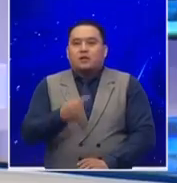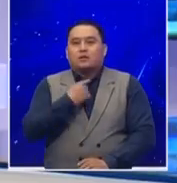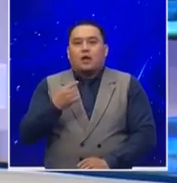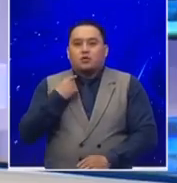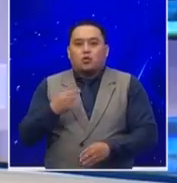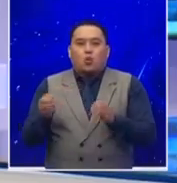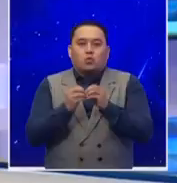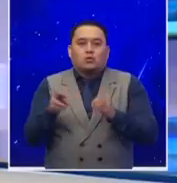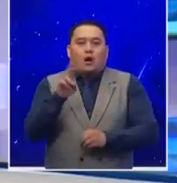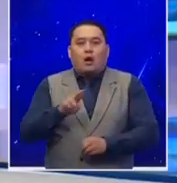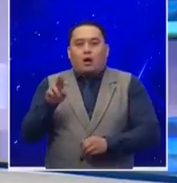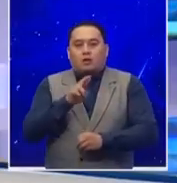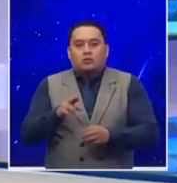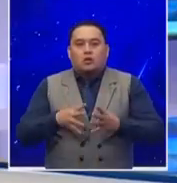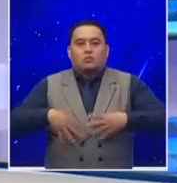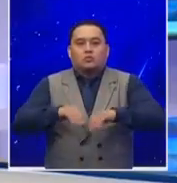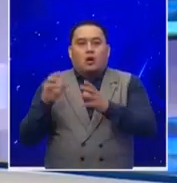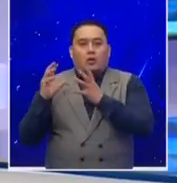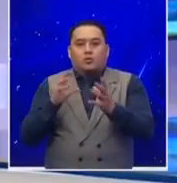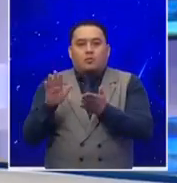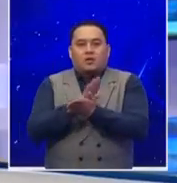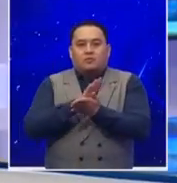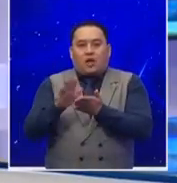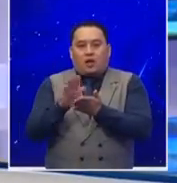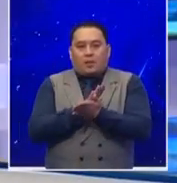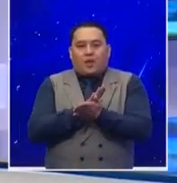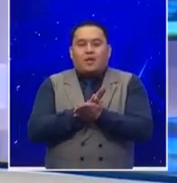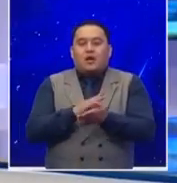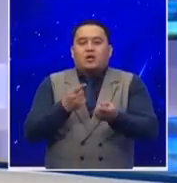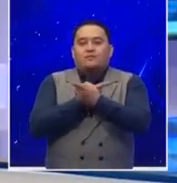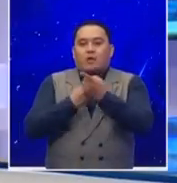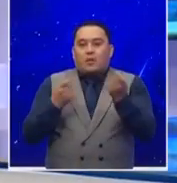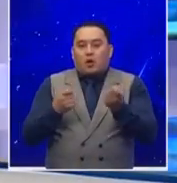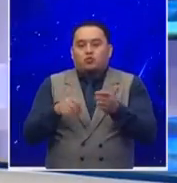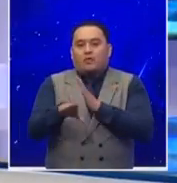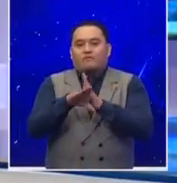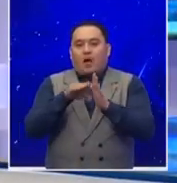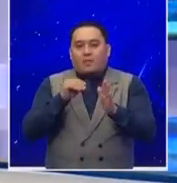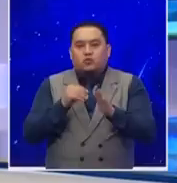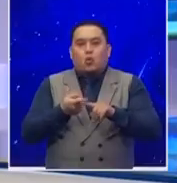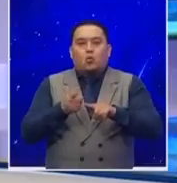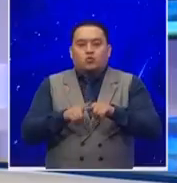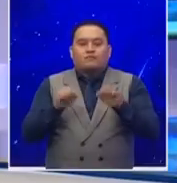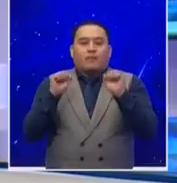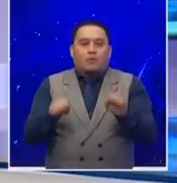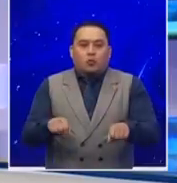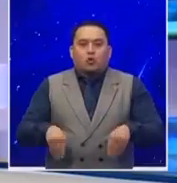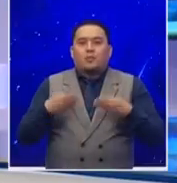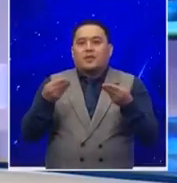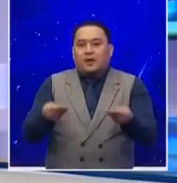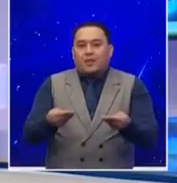Талдықорғанда 10 қаңтар күні қоғамдық көліктер тегін қатынайды. Ертеңгі саяси науқанға байланысты қала билігі осындай мүмкіндік жасап